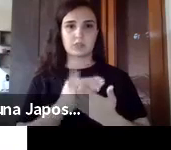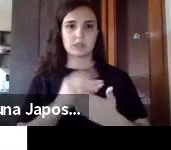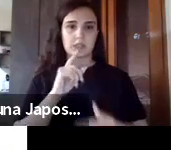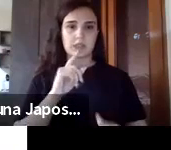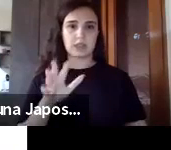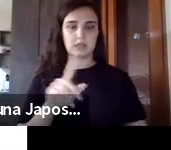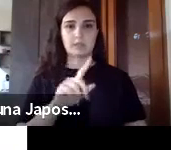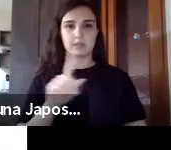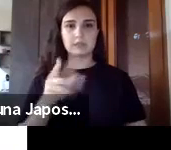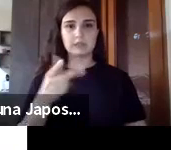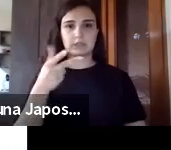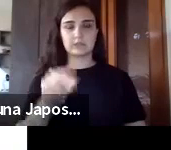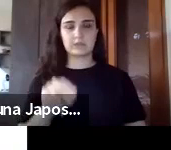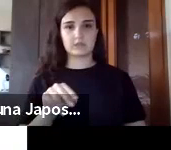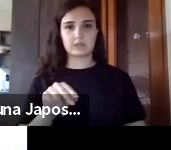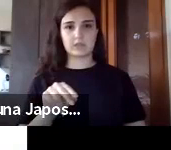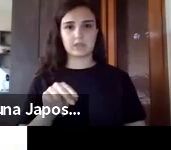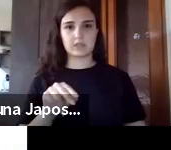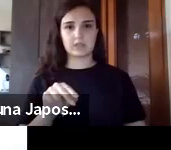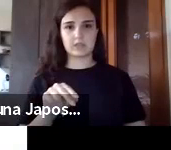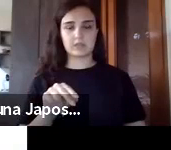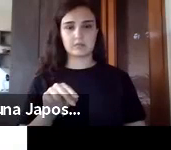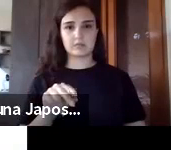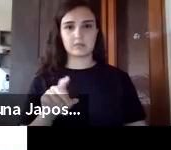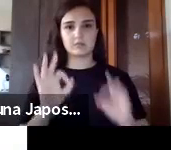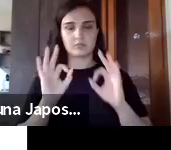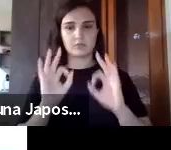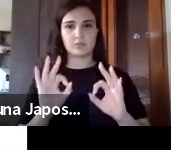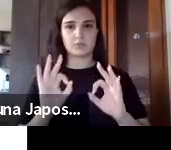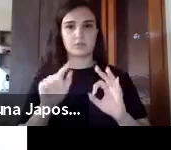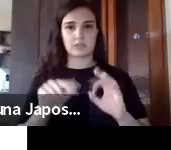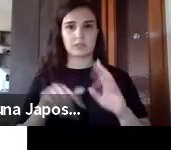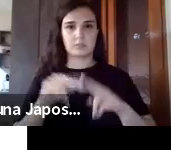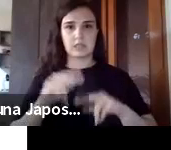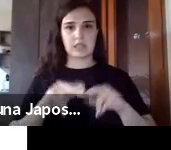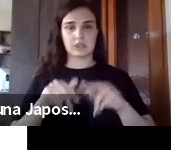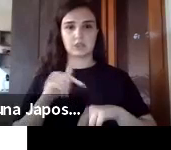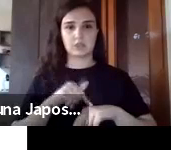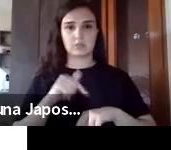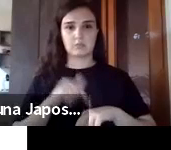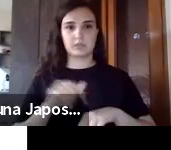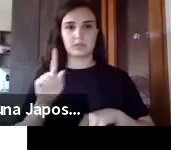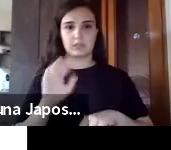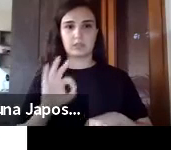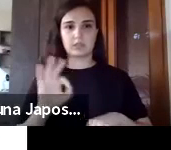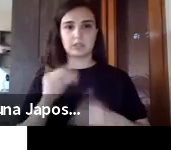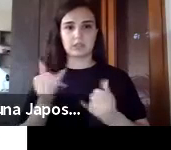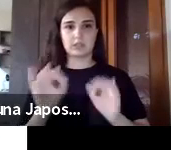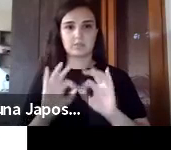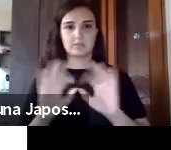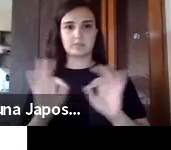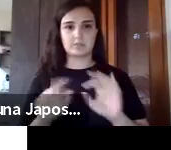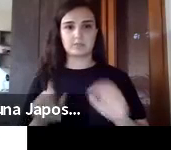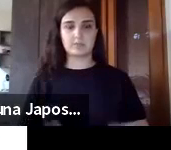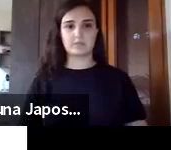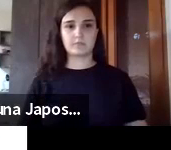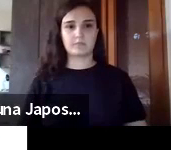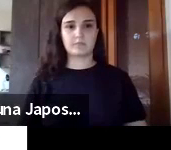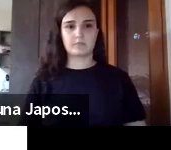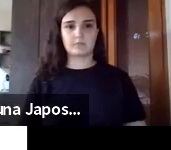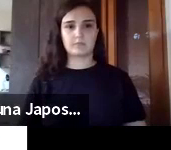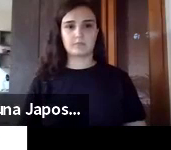რაც 9 საათ გატარებული აი სწორედ ამ განწყობით რაზეც ეხლა ვისაუბრე და ეს